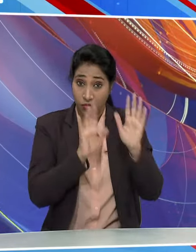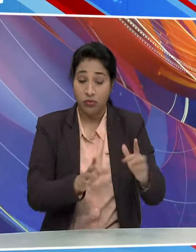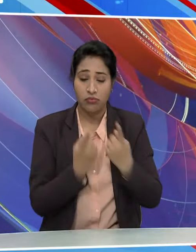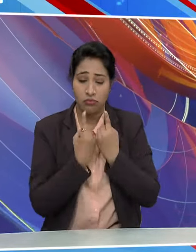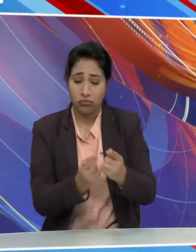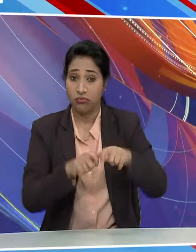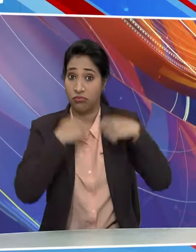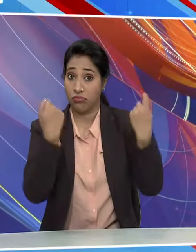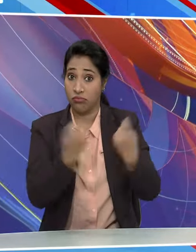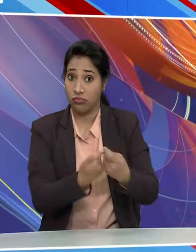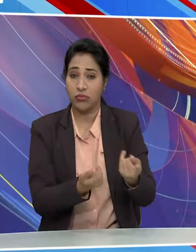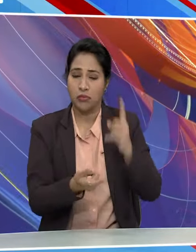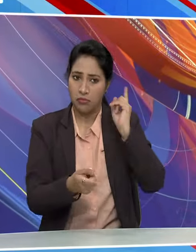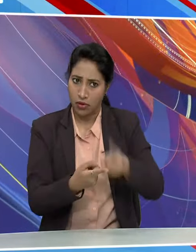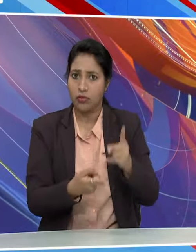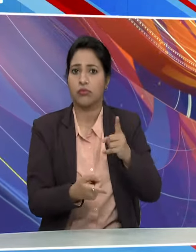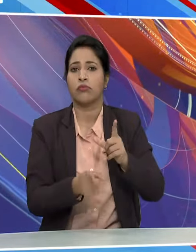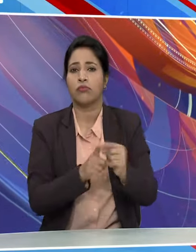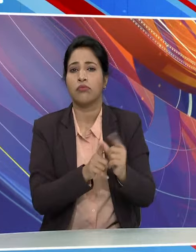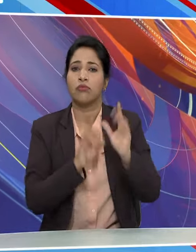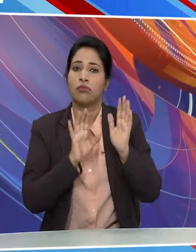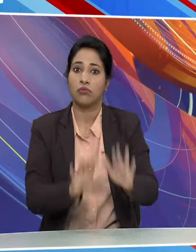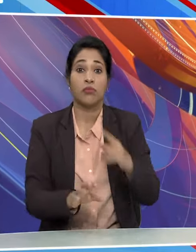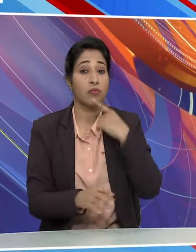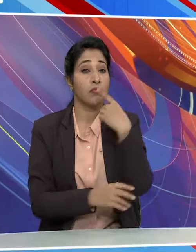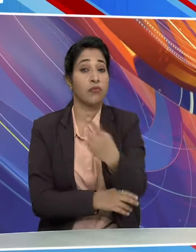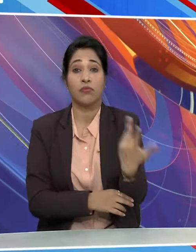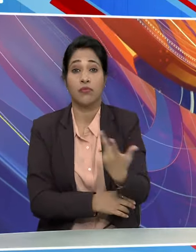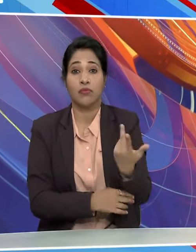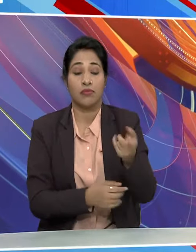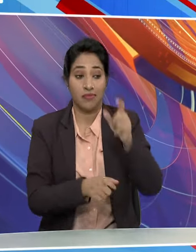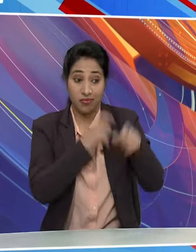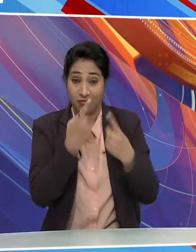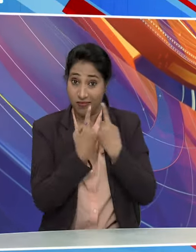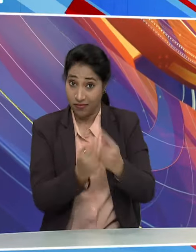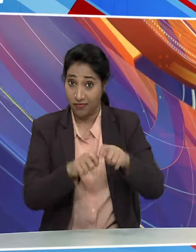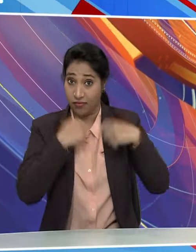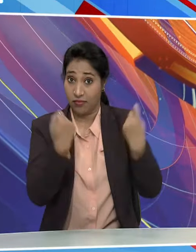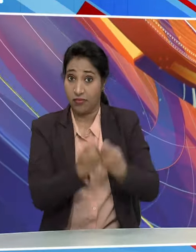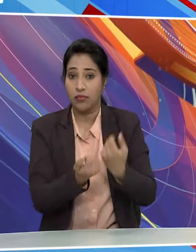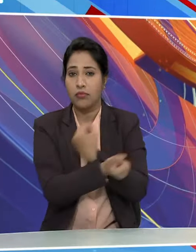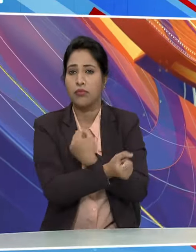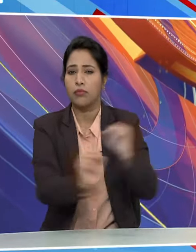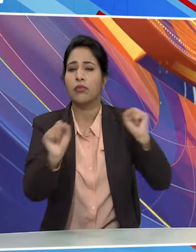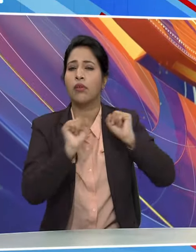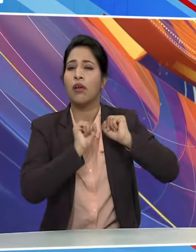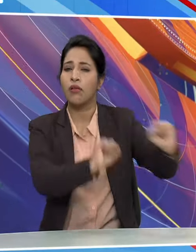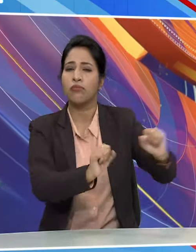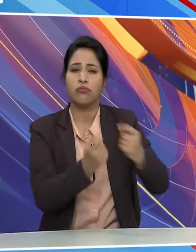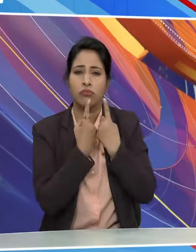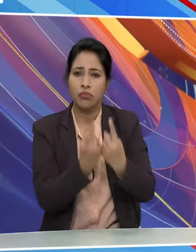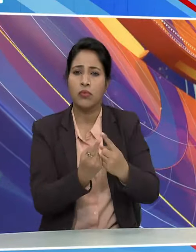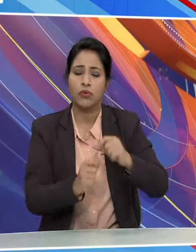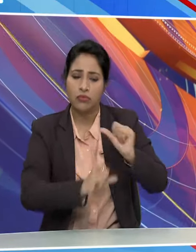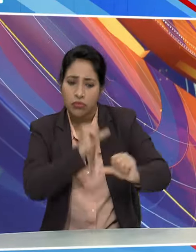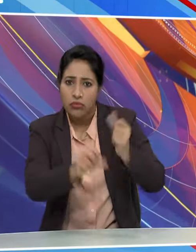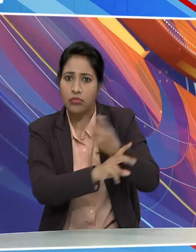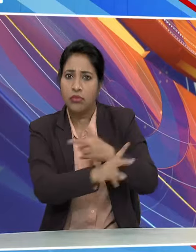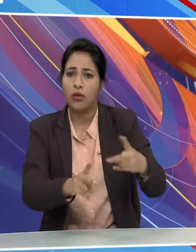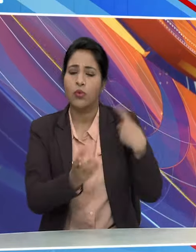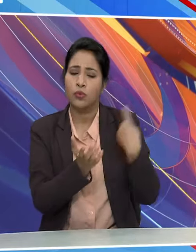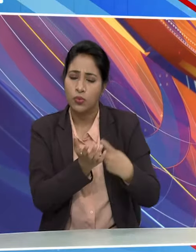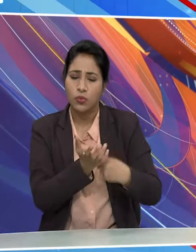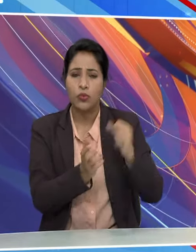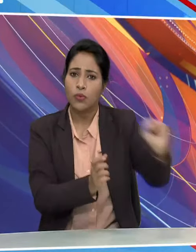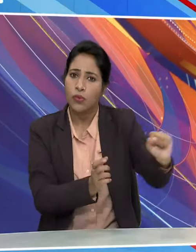जांच एजेंसियां उस पर काम करती हैं। उन्होंने कहा, जांच एजेंसियां स्वतंत्र हैं और वे अपनी कार्रवाई नियमों